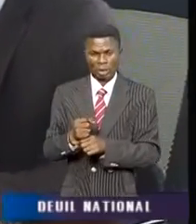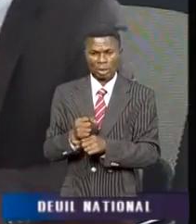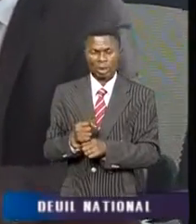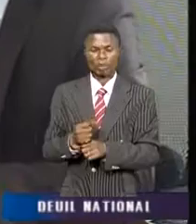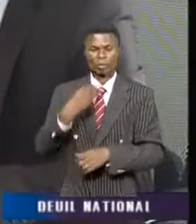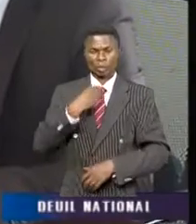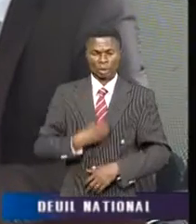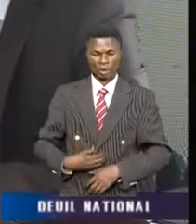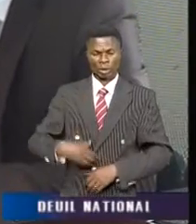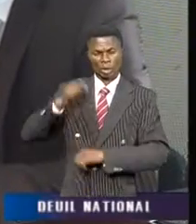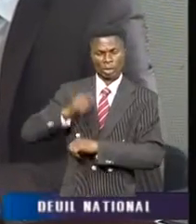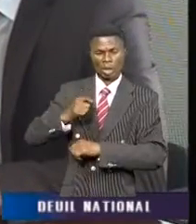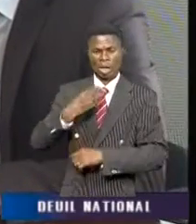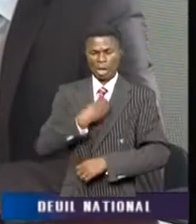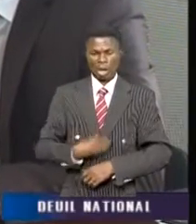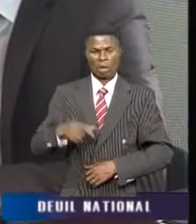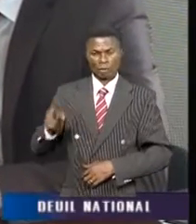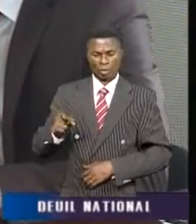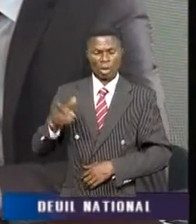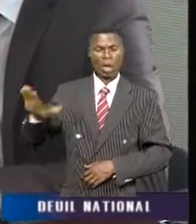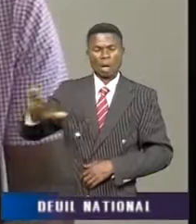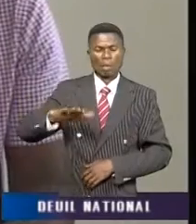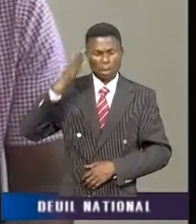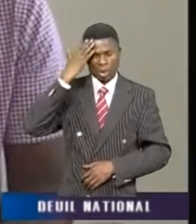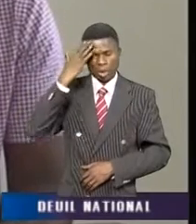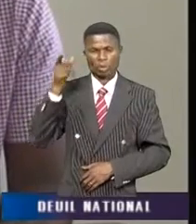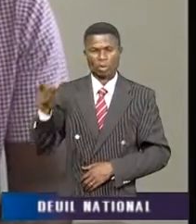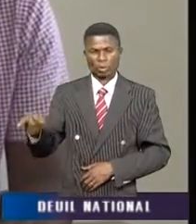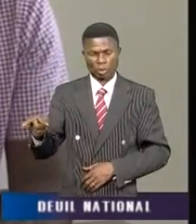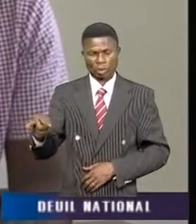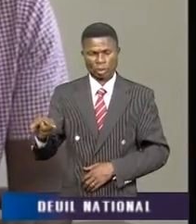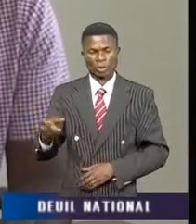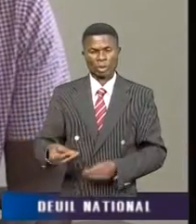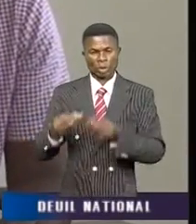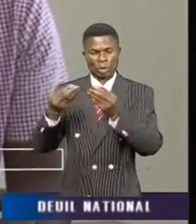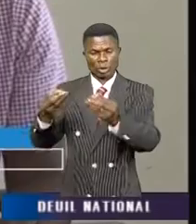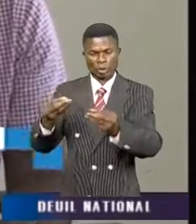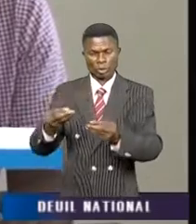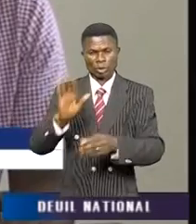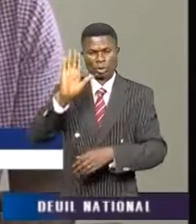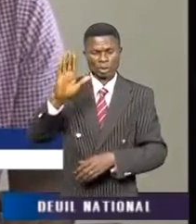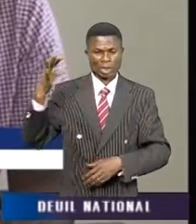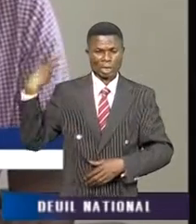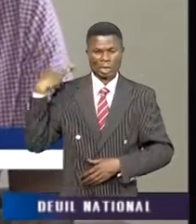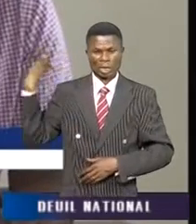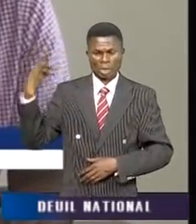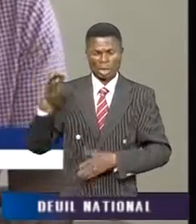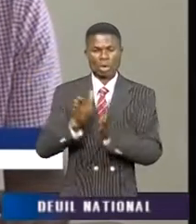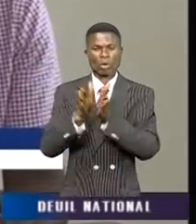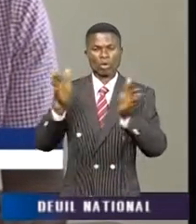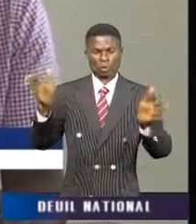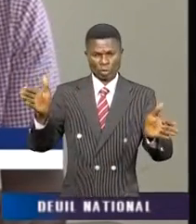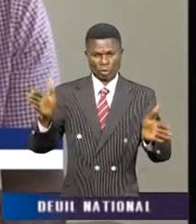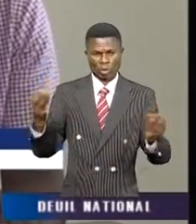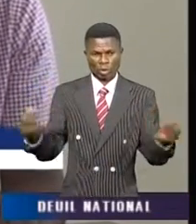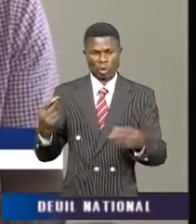Sylvain Lomou. C'est un avocat qui est connu et donc il vient de déposer sa candidature de manière officielle. C'est